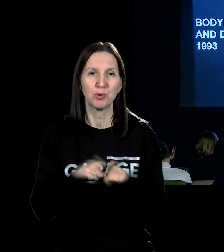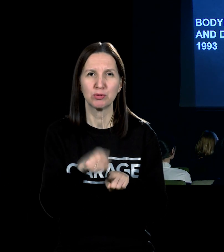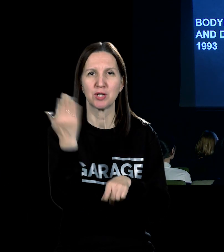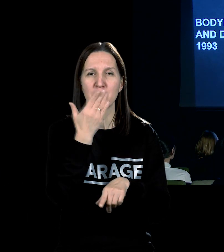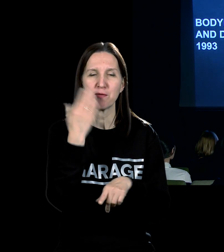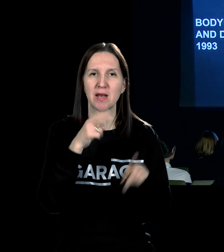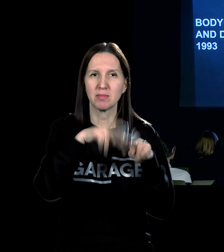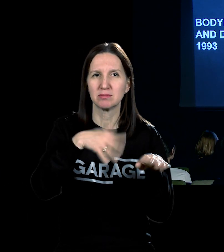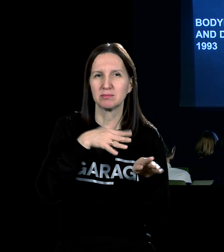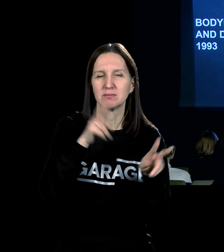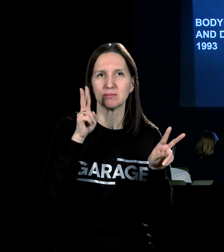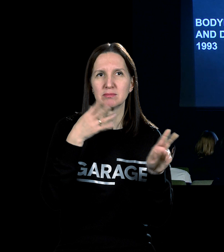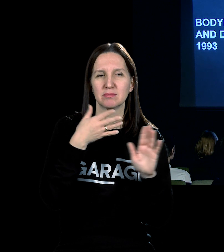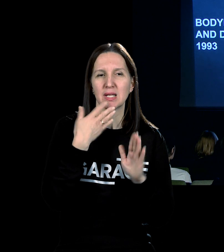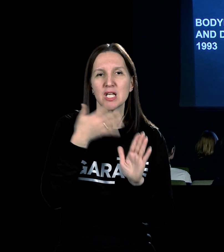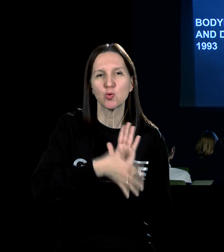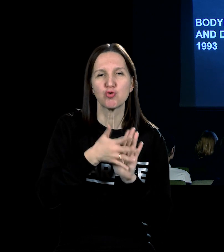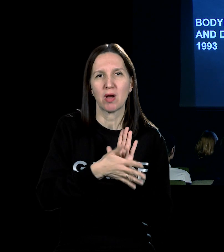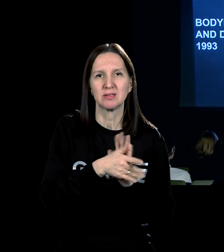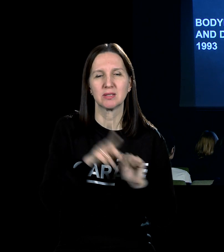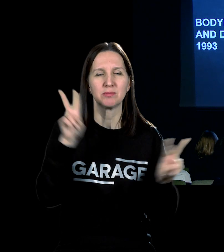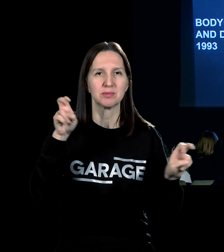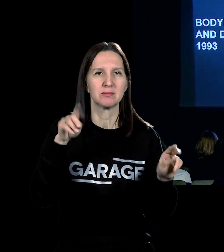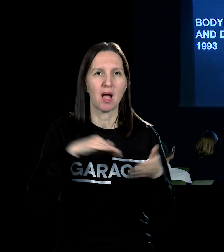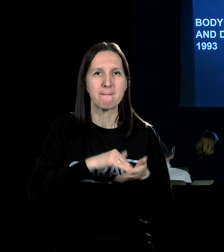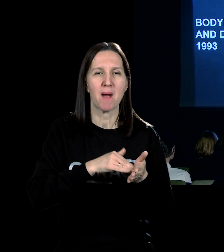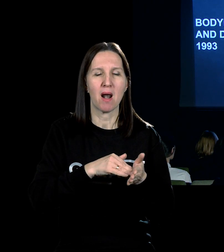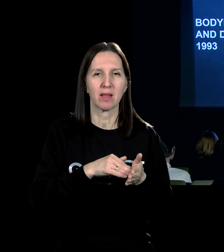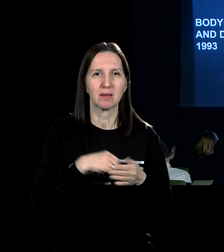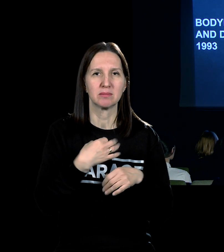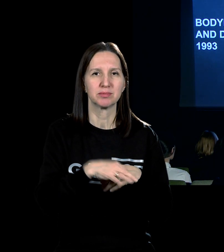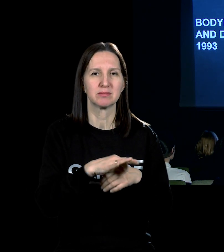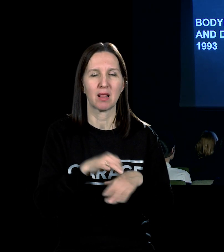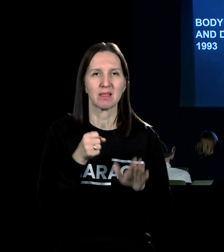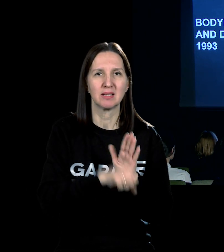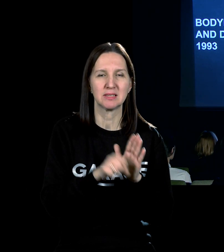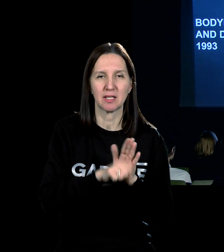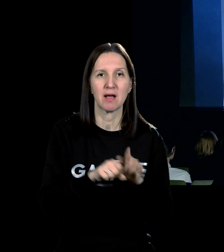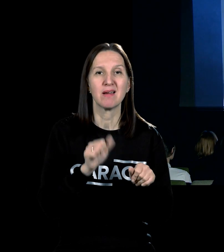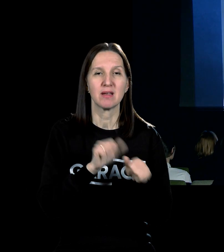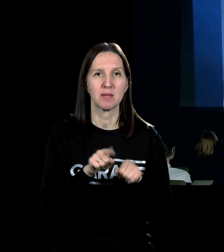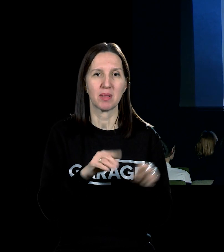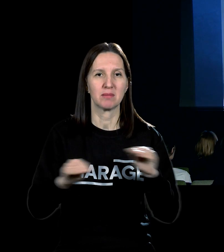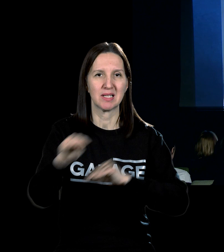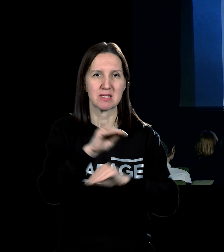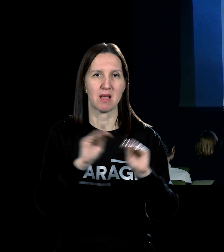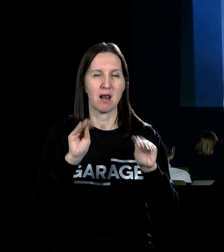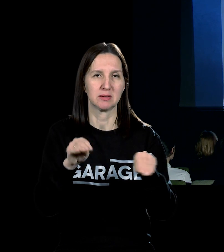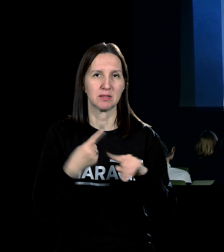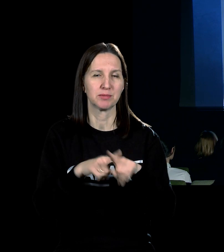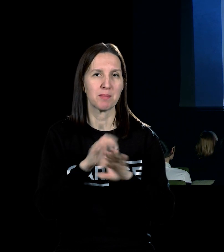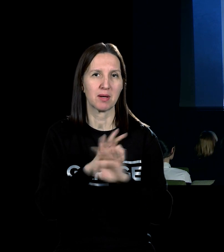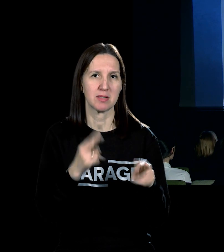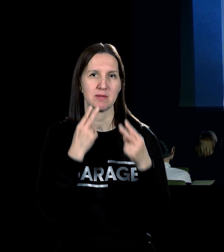вот этот балет насилия, к которому Лонга обращается в одной из своих инсталляций с таким прекрасным изображением вот этих